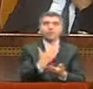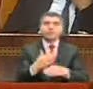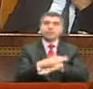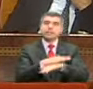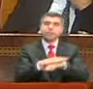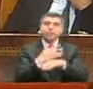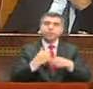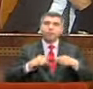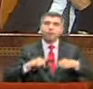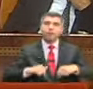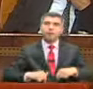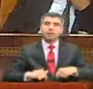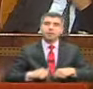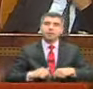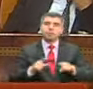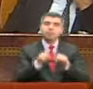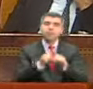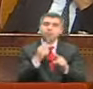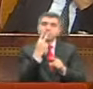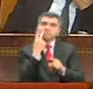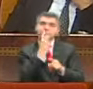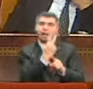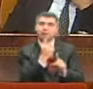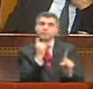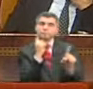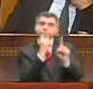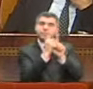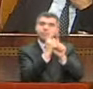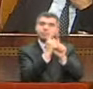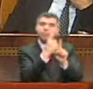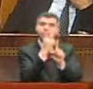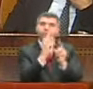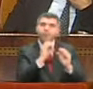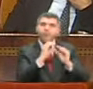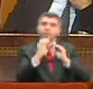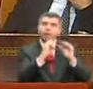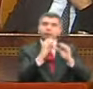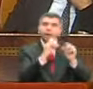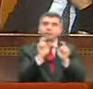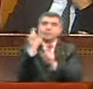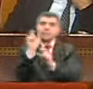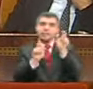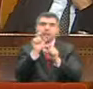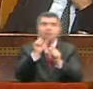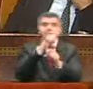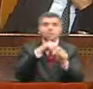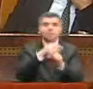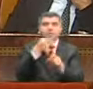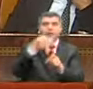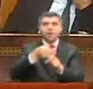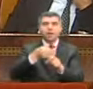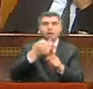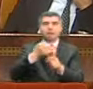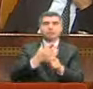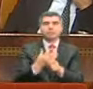لك شي زياره لهذاك الاقليم باش تشوف انت وتعيش مع هذه الساكنه اللي هي يعني راك تعيش بلا